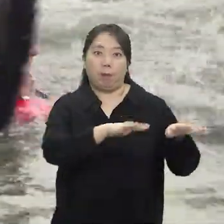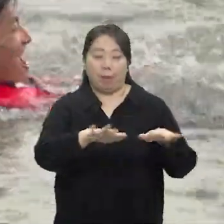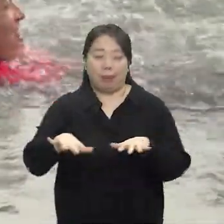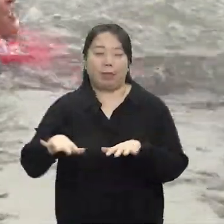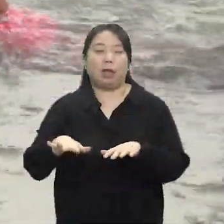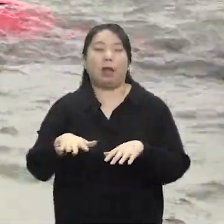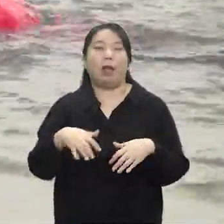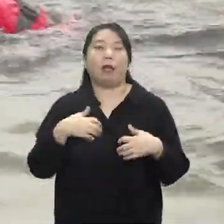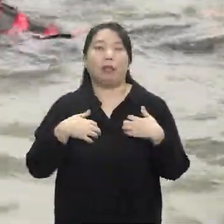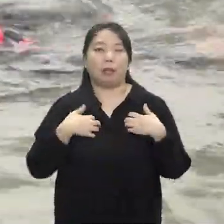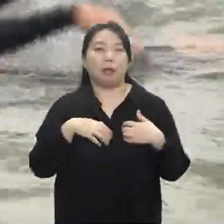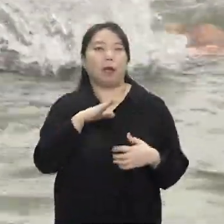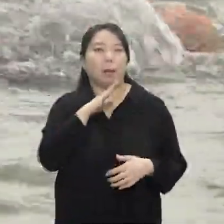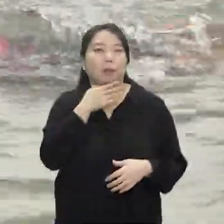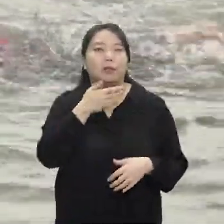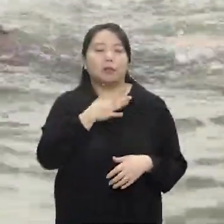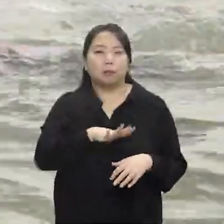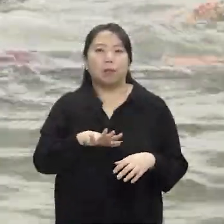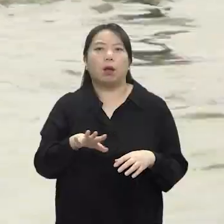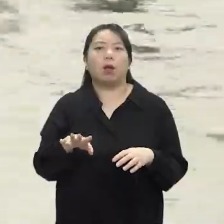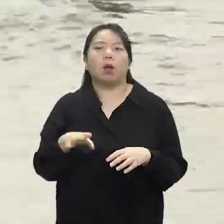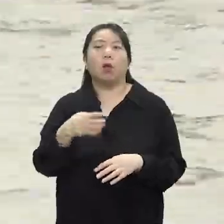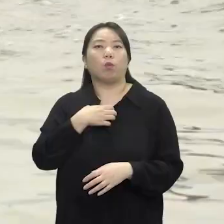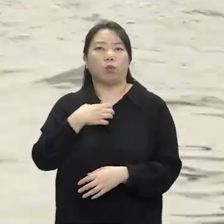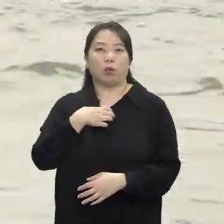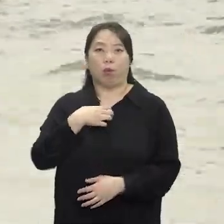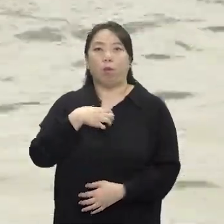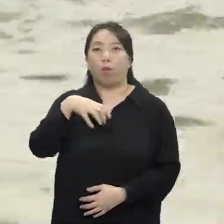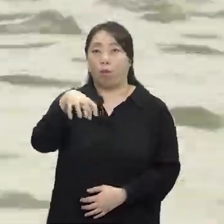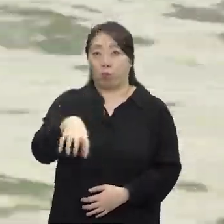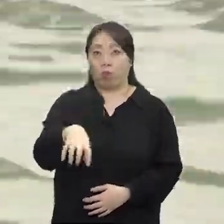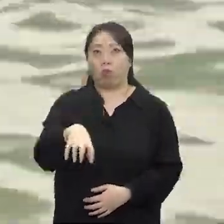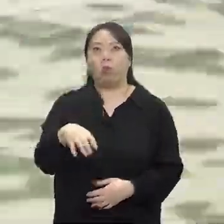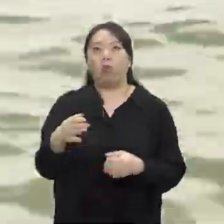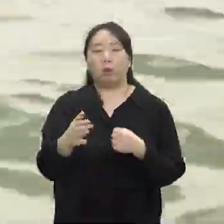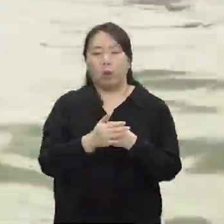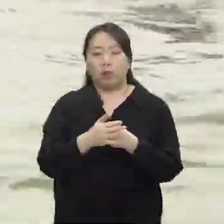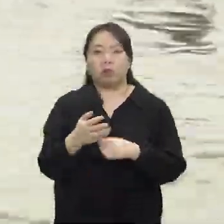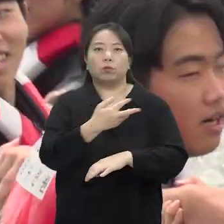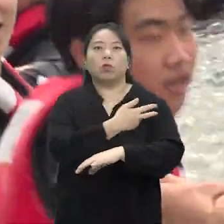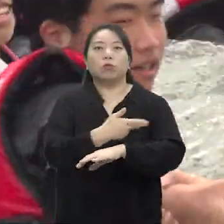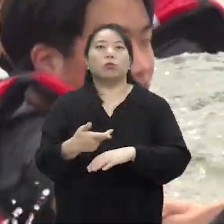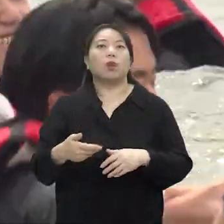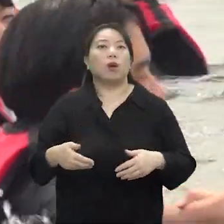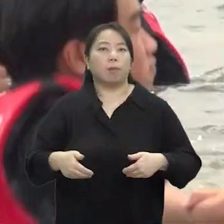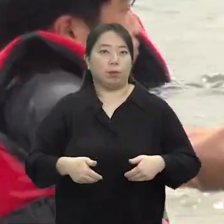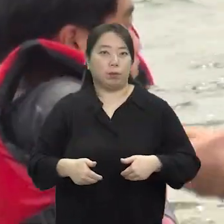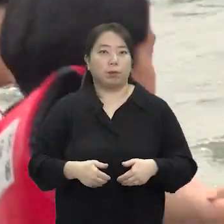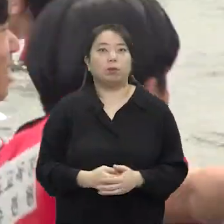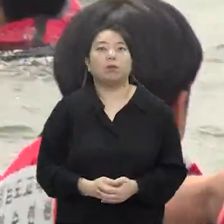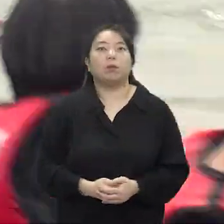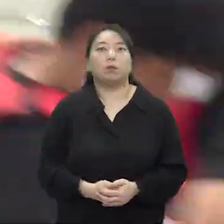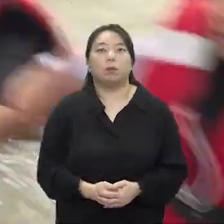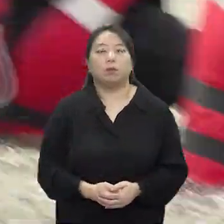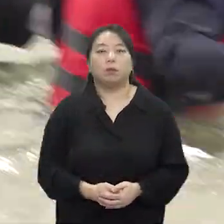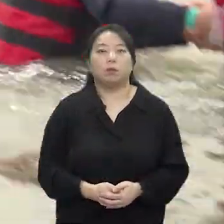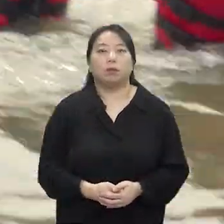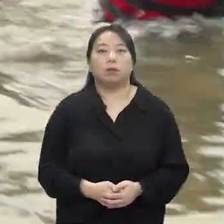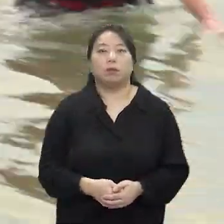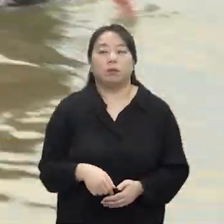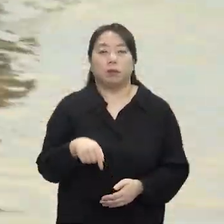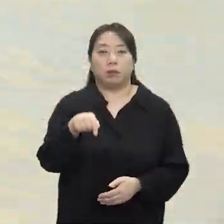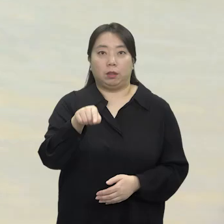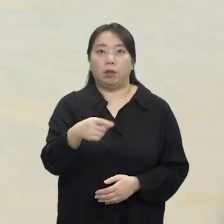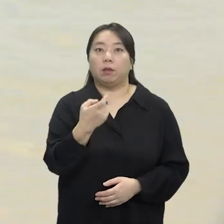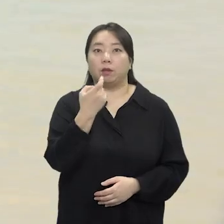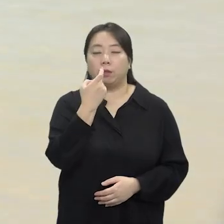참 좋지만 사고 위험이 따르기 때문에 생존 수영은 모두에게 도움이 되겠죠. 학생들은 생존 수영을